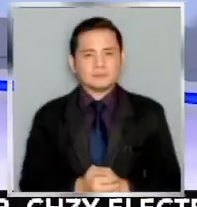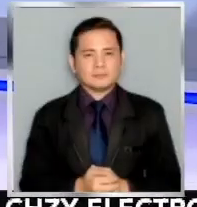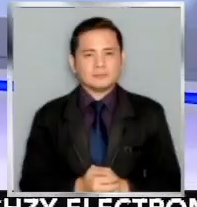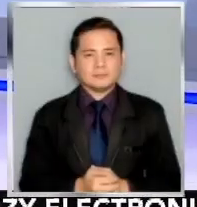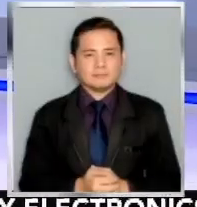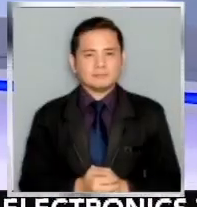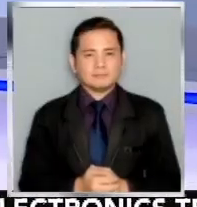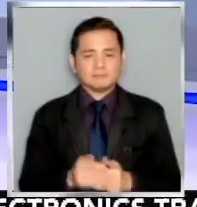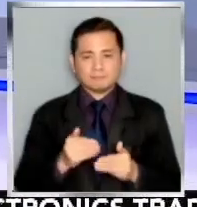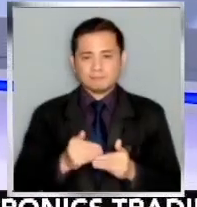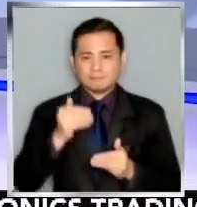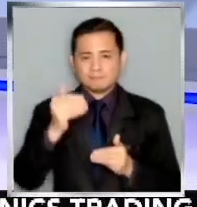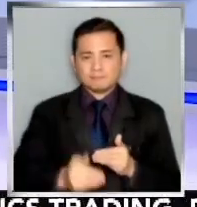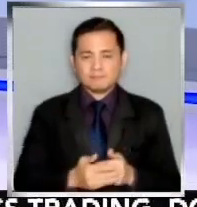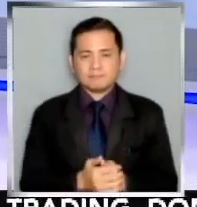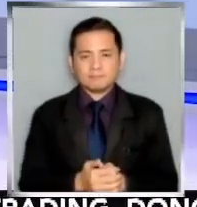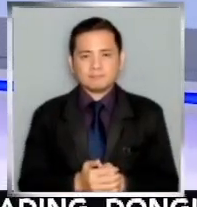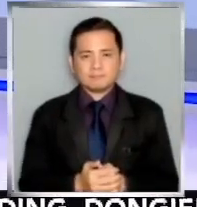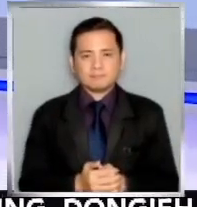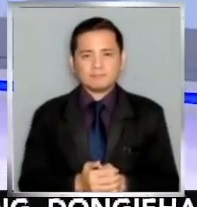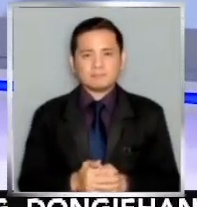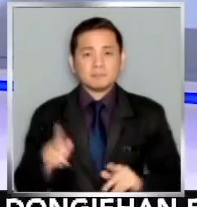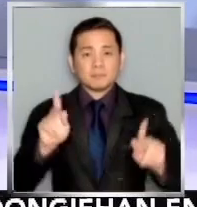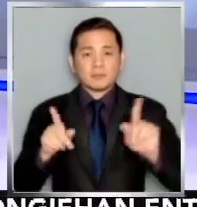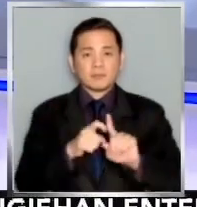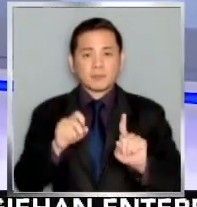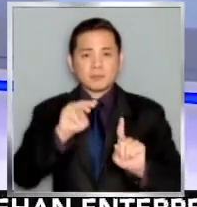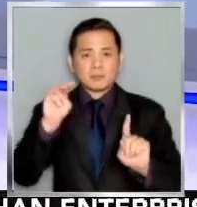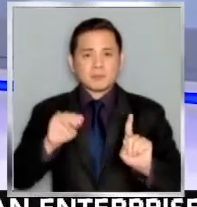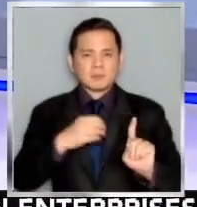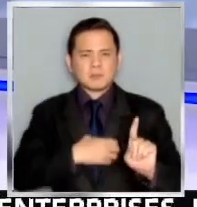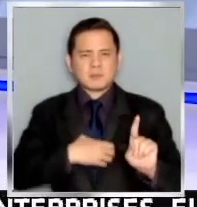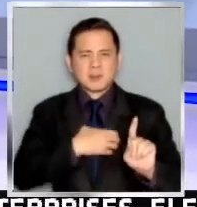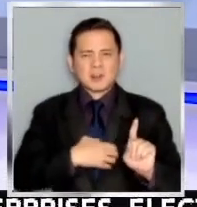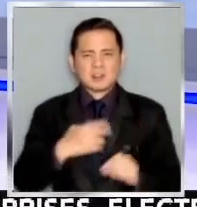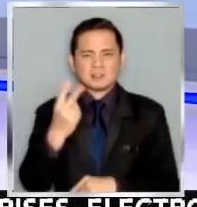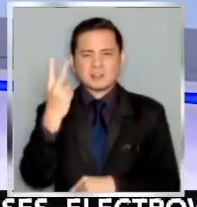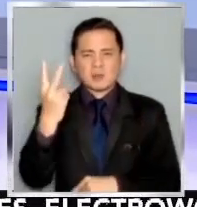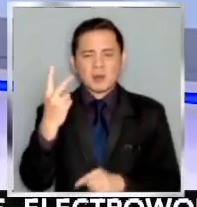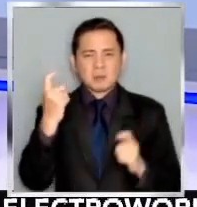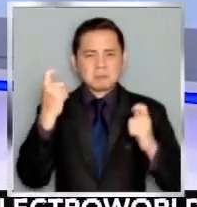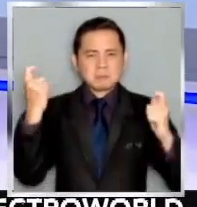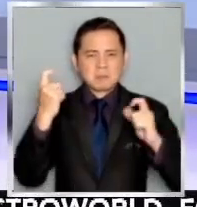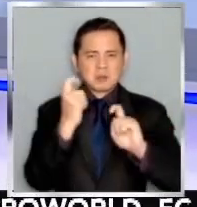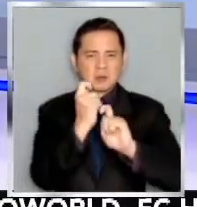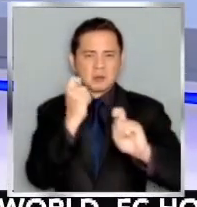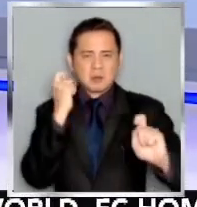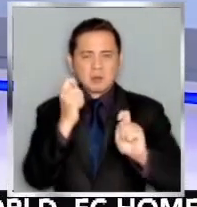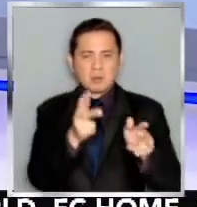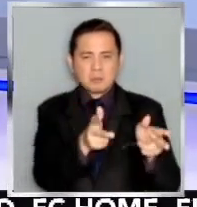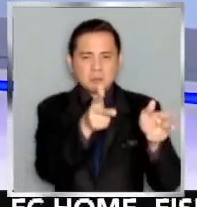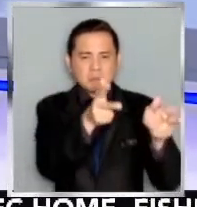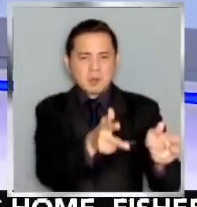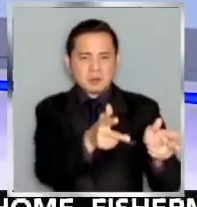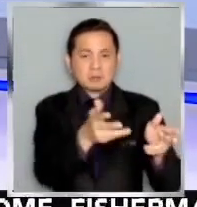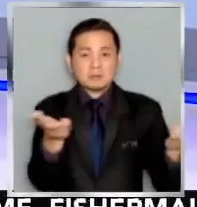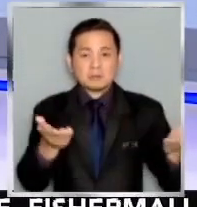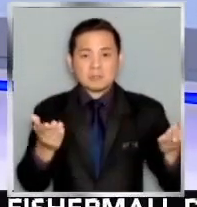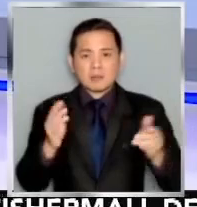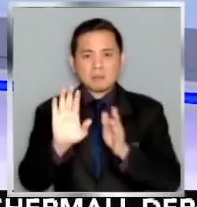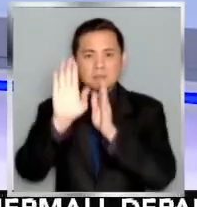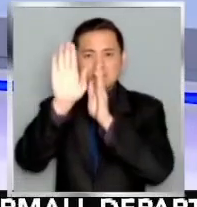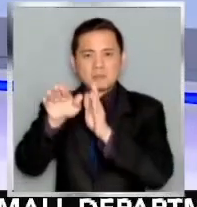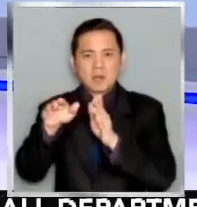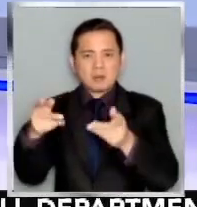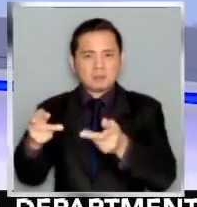Inireklamo ng ilang taga-Maynila ang 2 malalaking truck sa basketballan. Halos sakupin kasi nito ang court, kaya hindi tuloy magamit ng mga